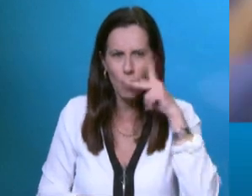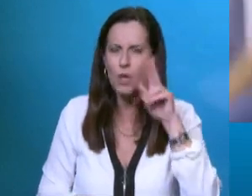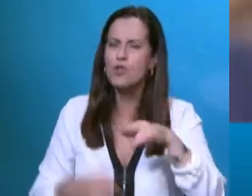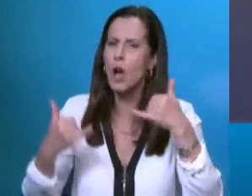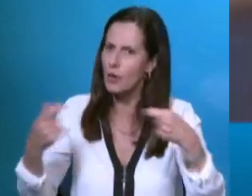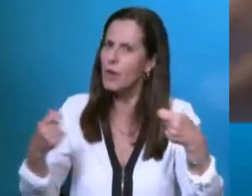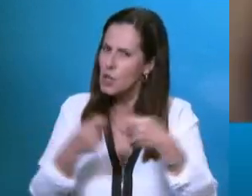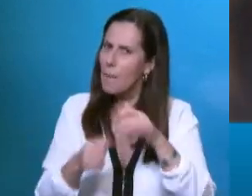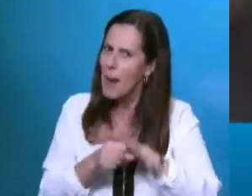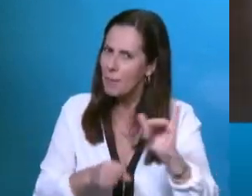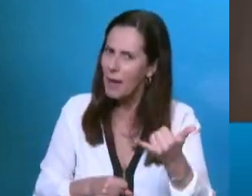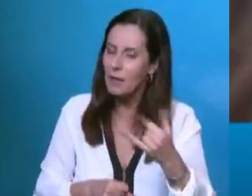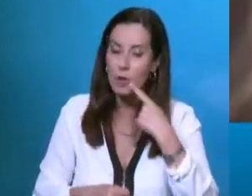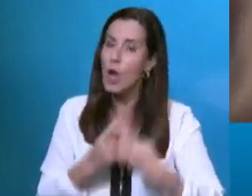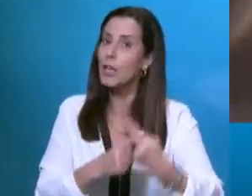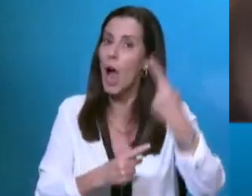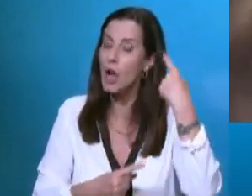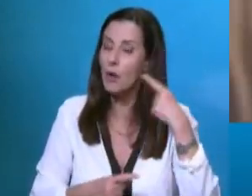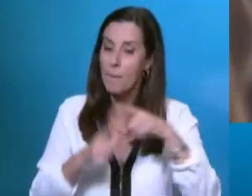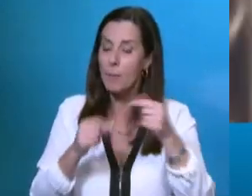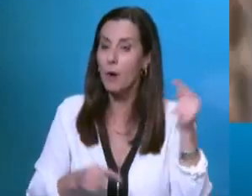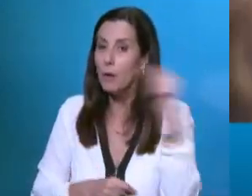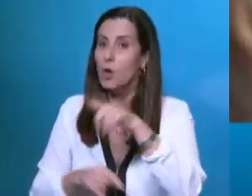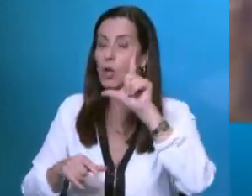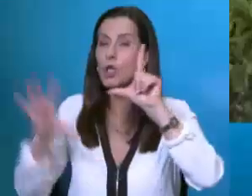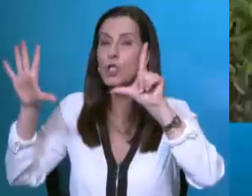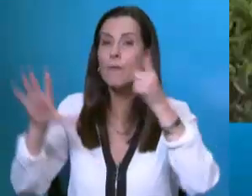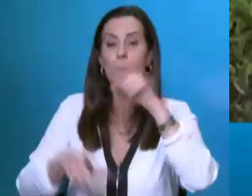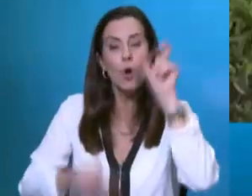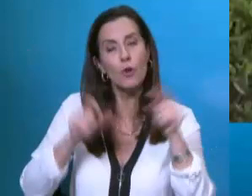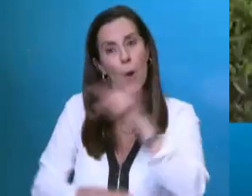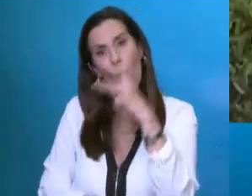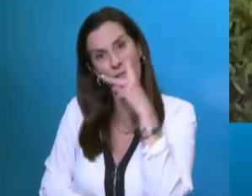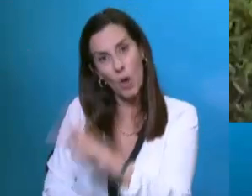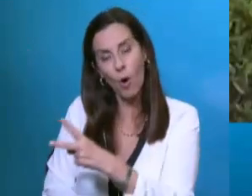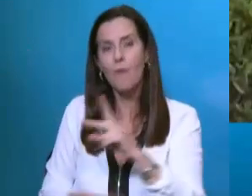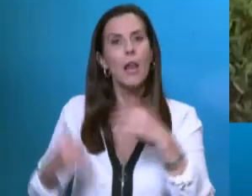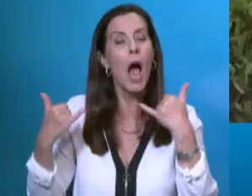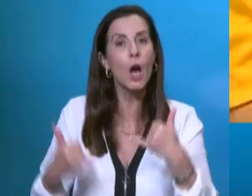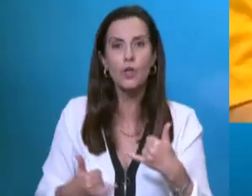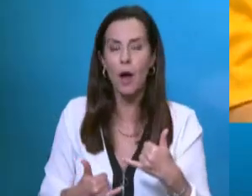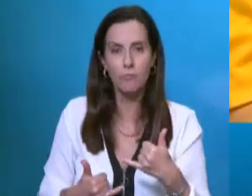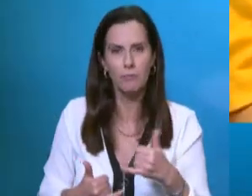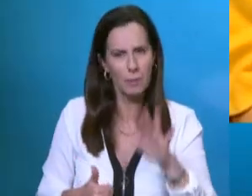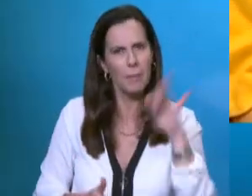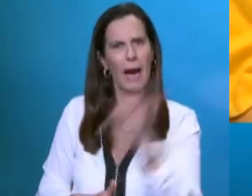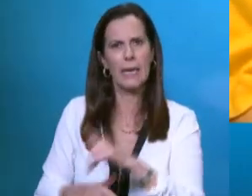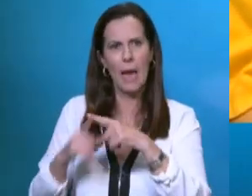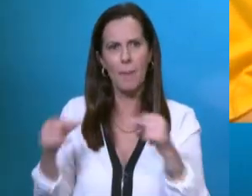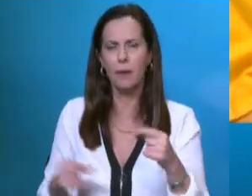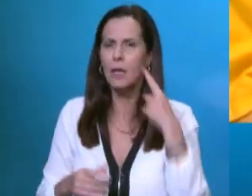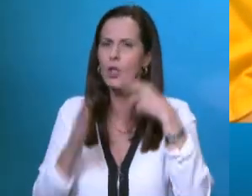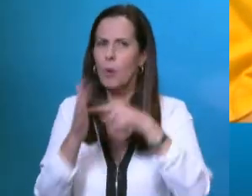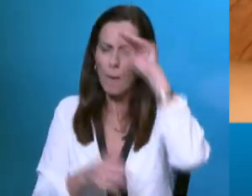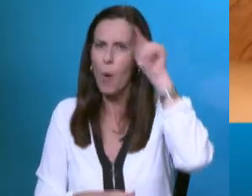מלאים. בשנה שעברה ביקרו ביפן יותר משבעה מיליון אזרחים קוריאנים, אבל עכשיו גם הם משתתפים בחרם. תראו למשל את הבחור הזה,